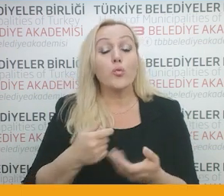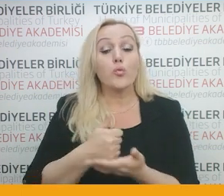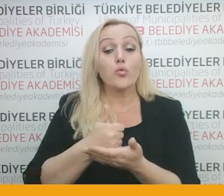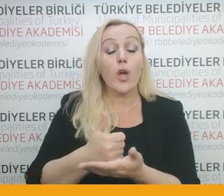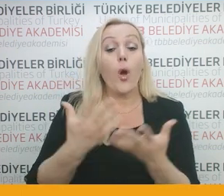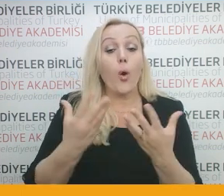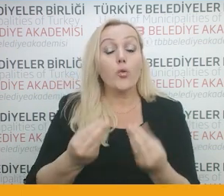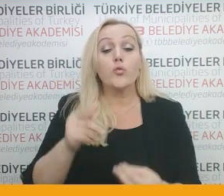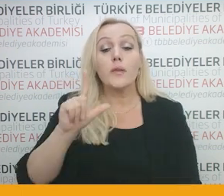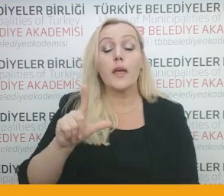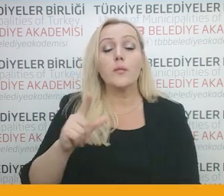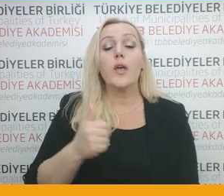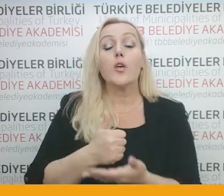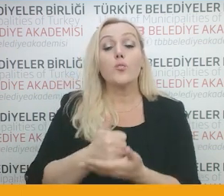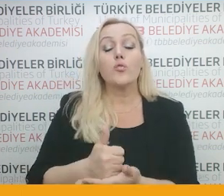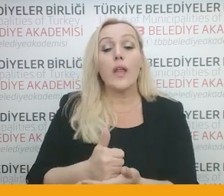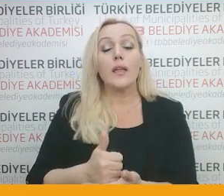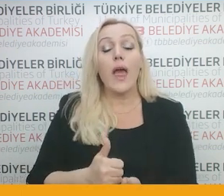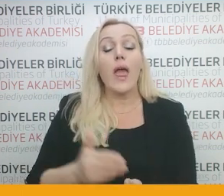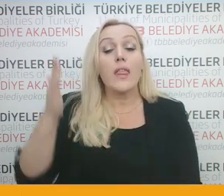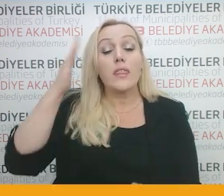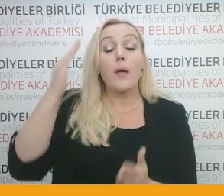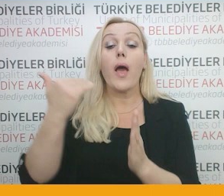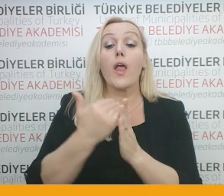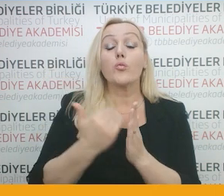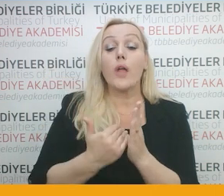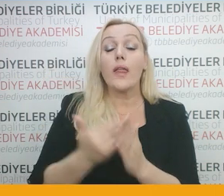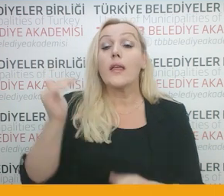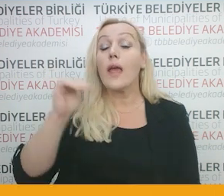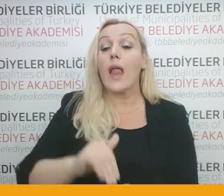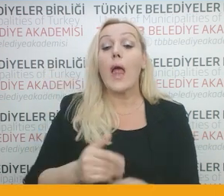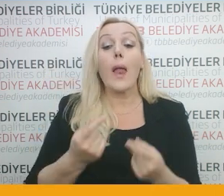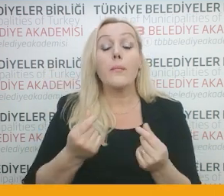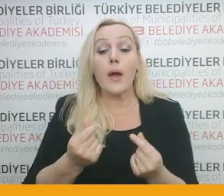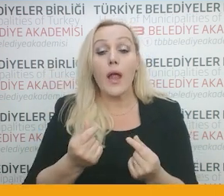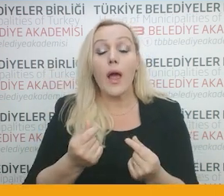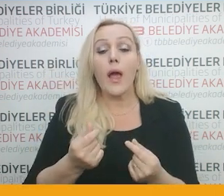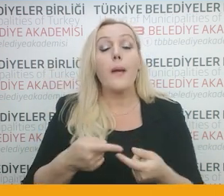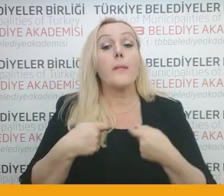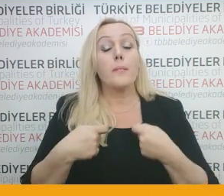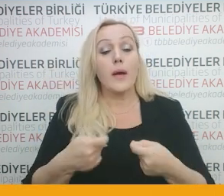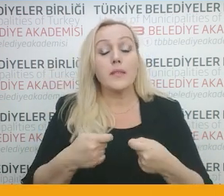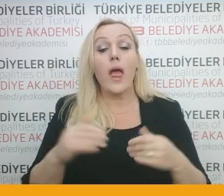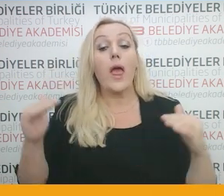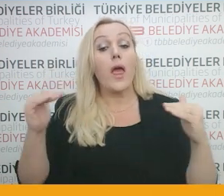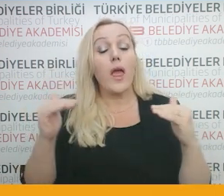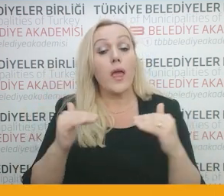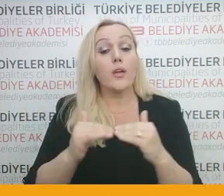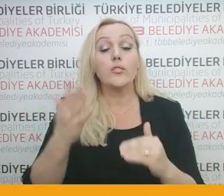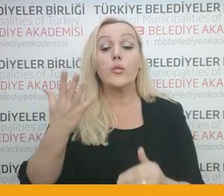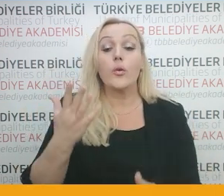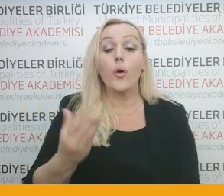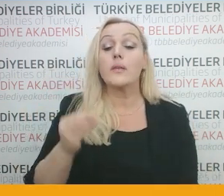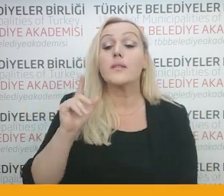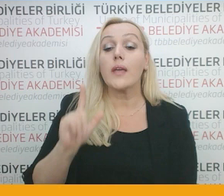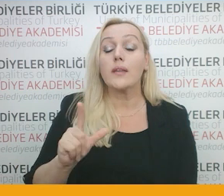gerekiyor. Bütçelerde temel esasımız arkadaşlar gelir ve giderin denkliğinin sağlanmasıdır. Bütçede temel esasımız